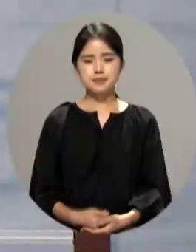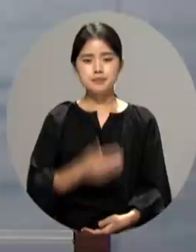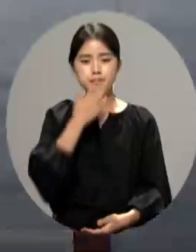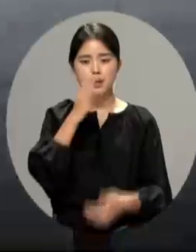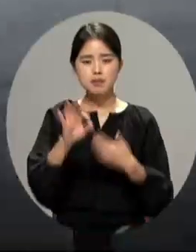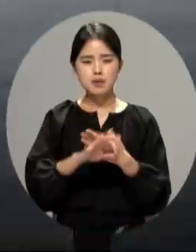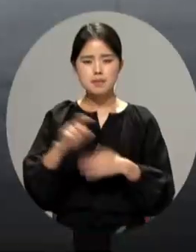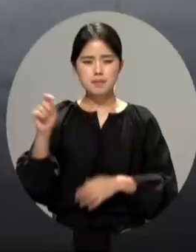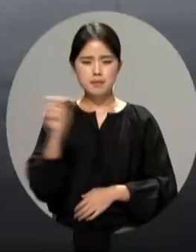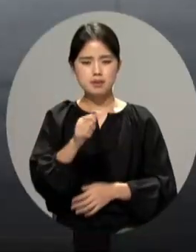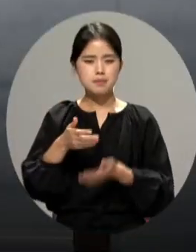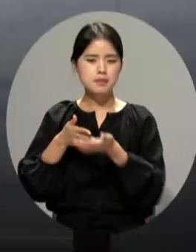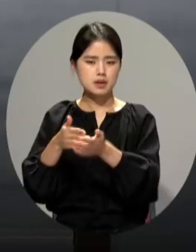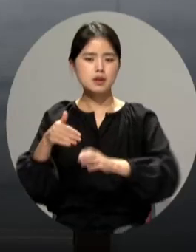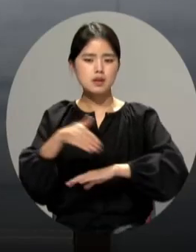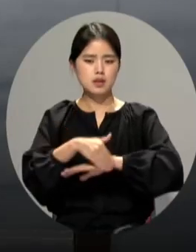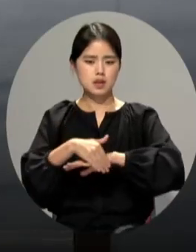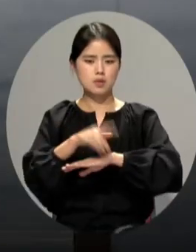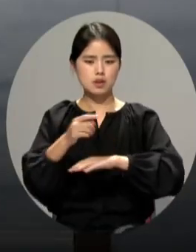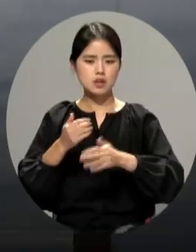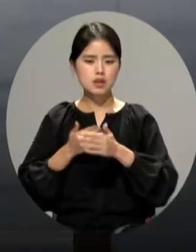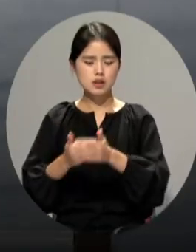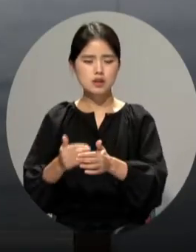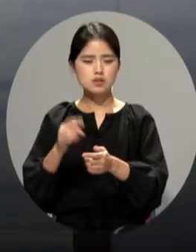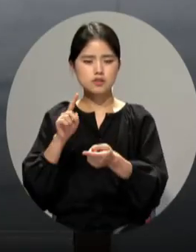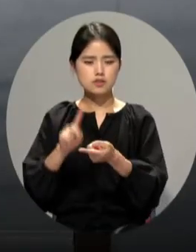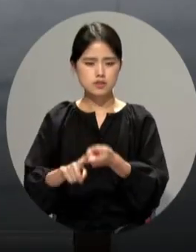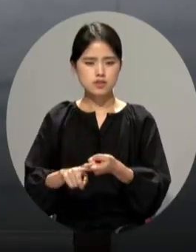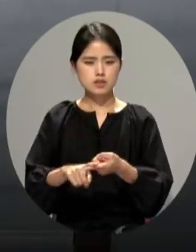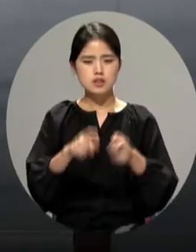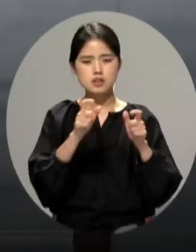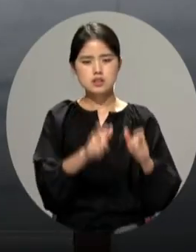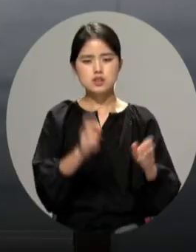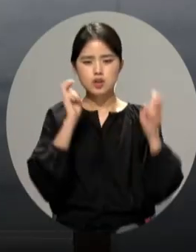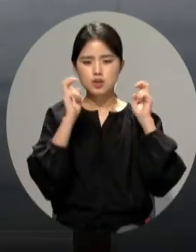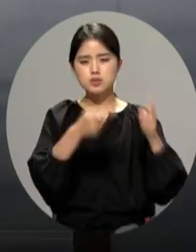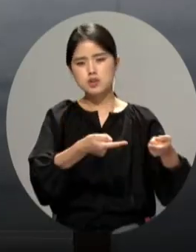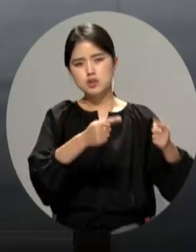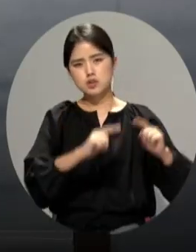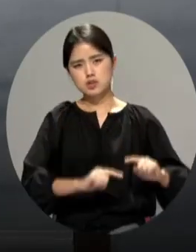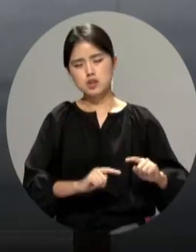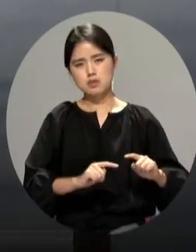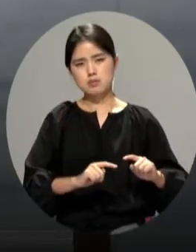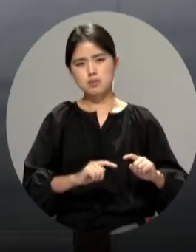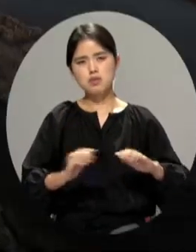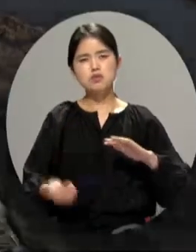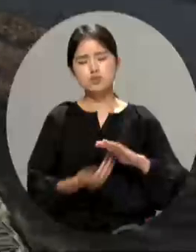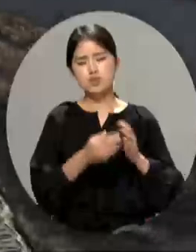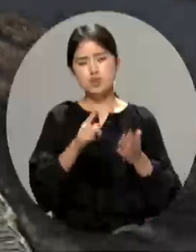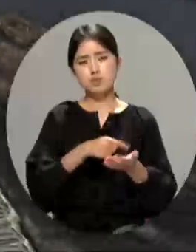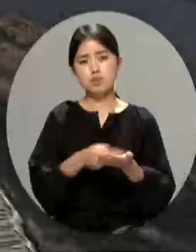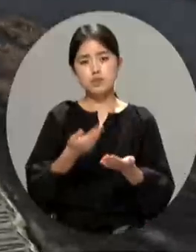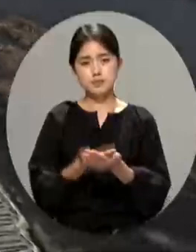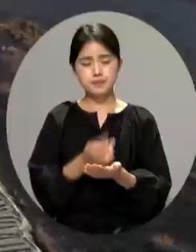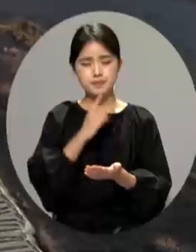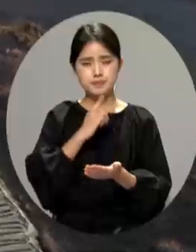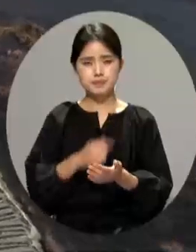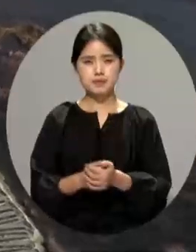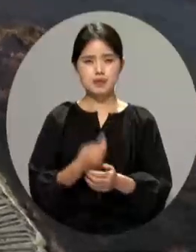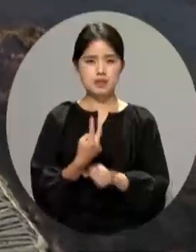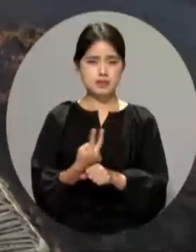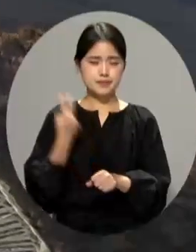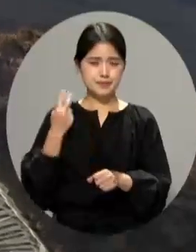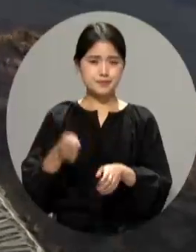조속히 발주하도록 하겠습니다. 이 과정에서 지역업체 참여를 최대한 보장하여 2년